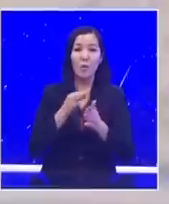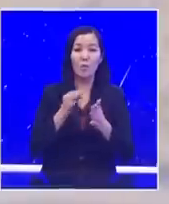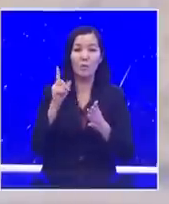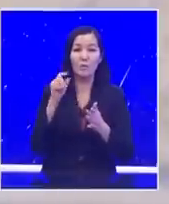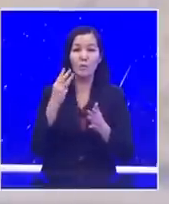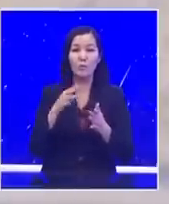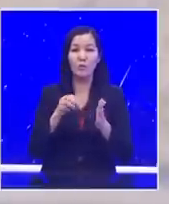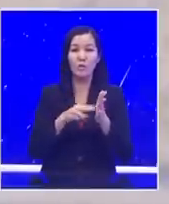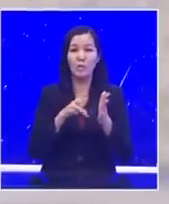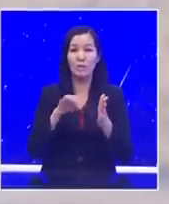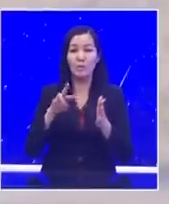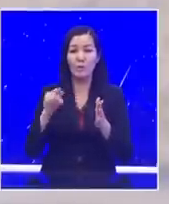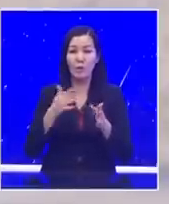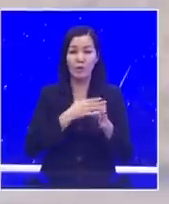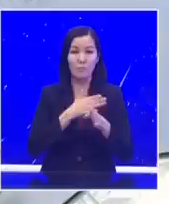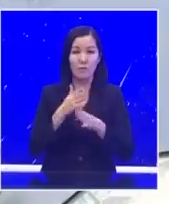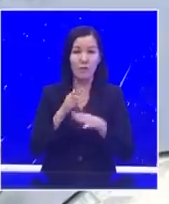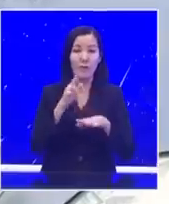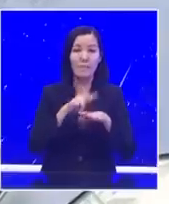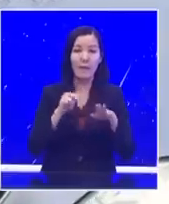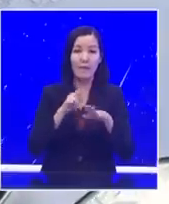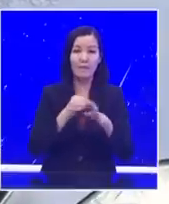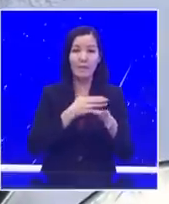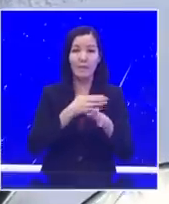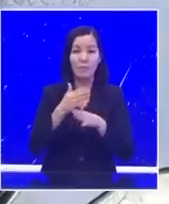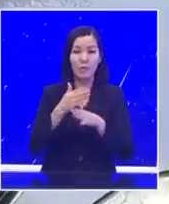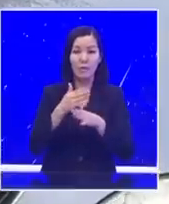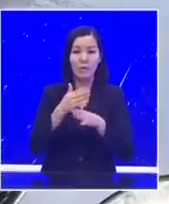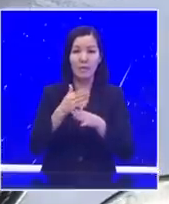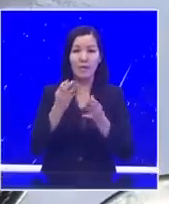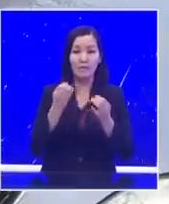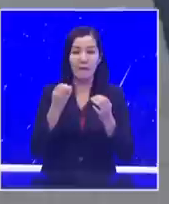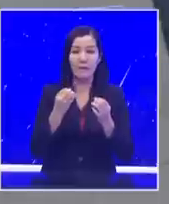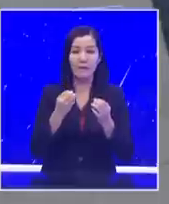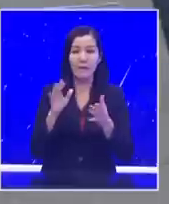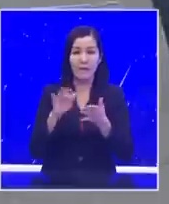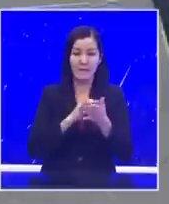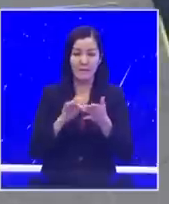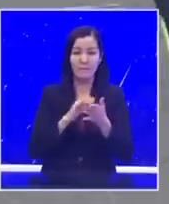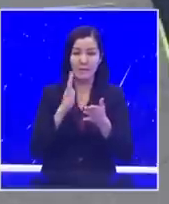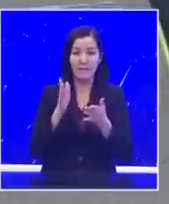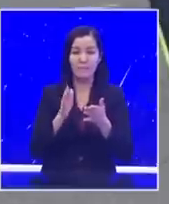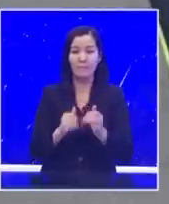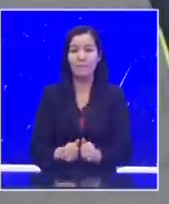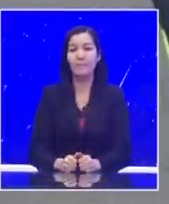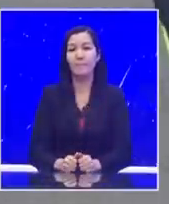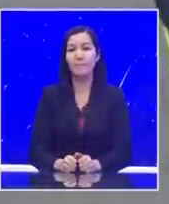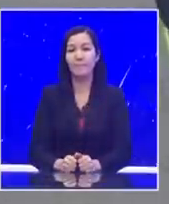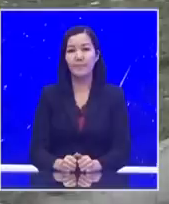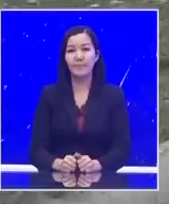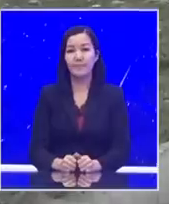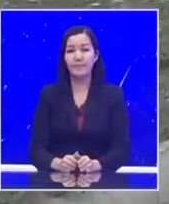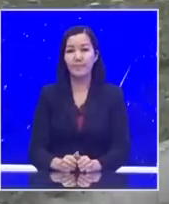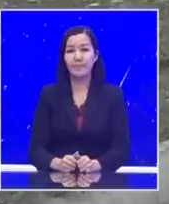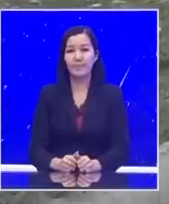137 миллион теңге бөлініп отыр. Ал полицейлерге бөлінетін қаржы көлемі қазір есептеліп жатыр. Алмат Хамит, Абзал Нүсіпов,